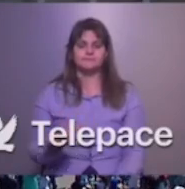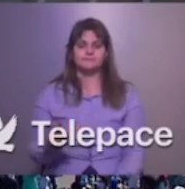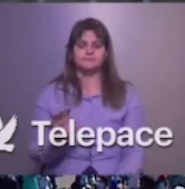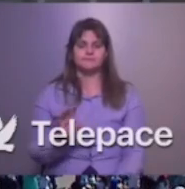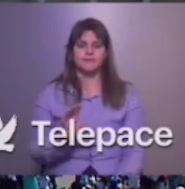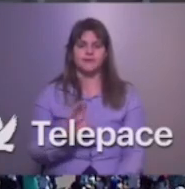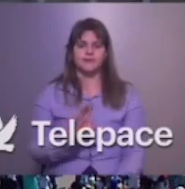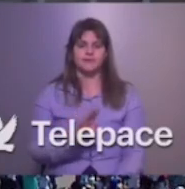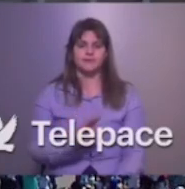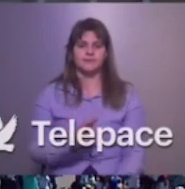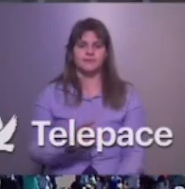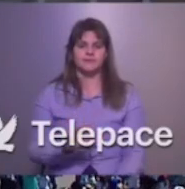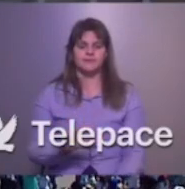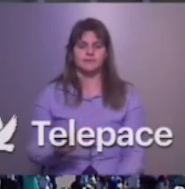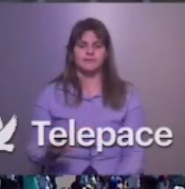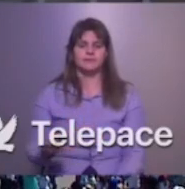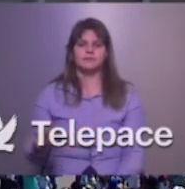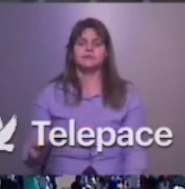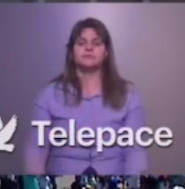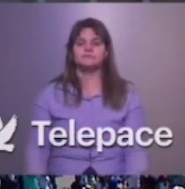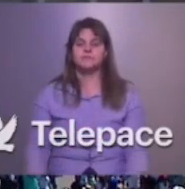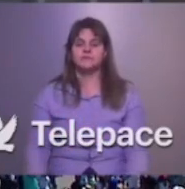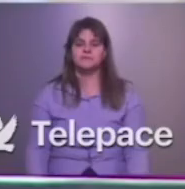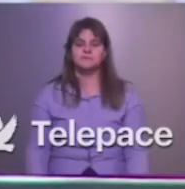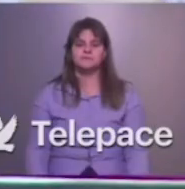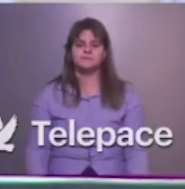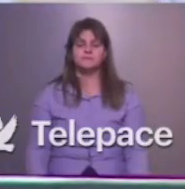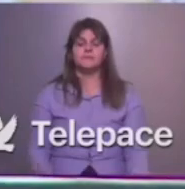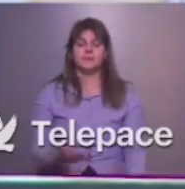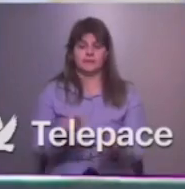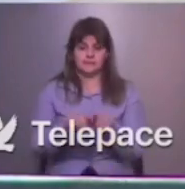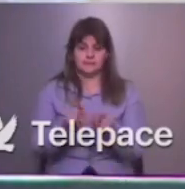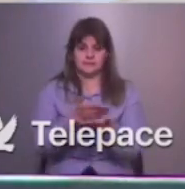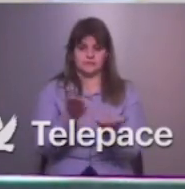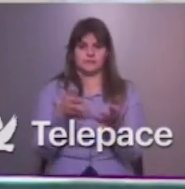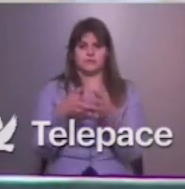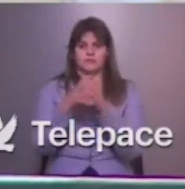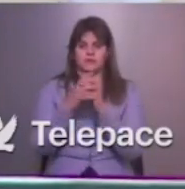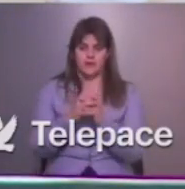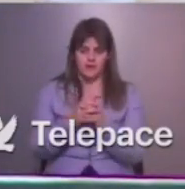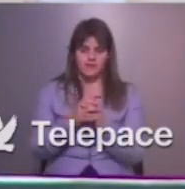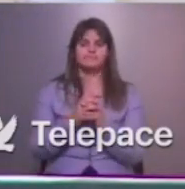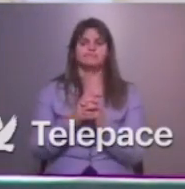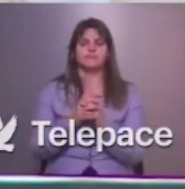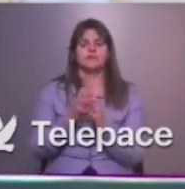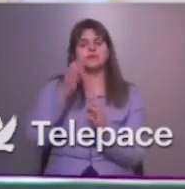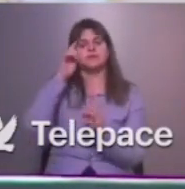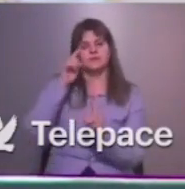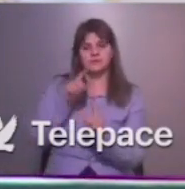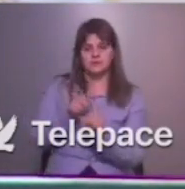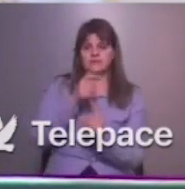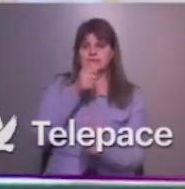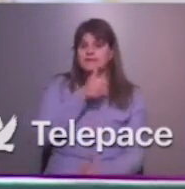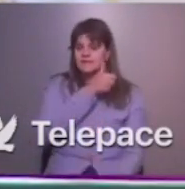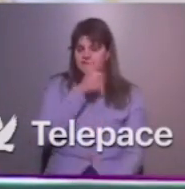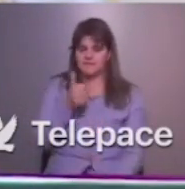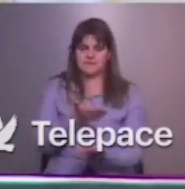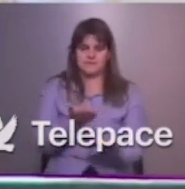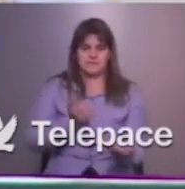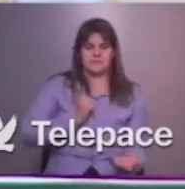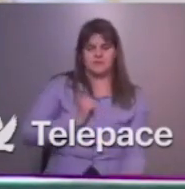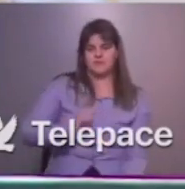Orai, irmãos, para que o meu e vosso